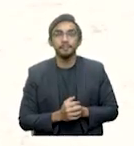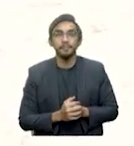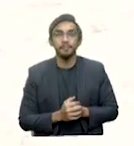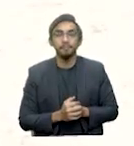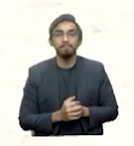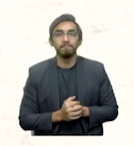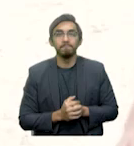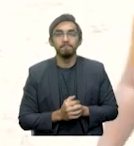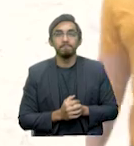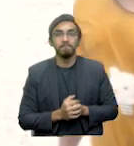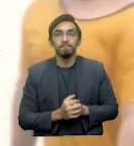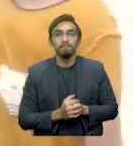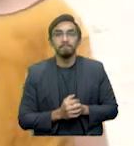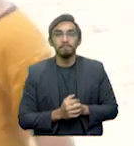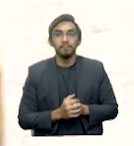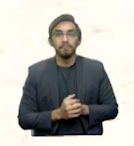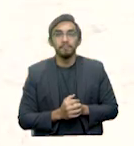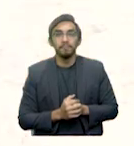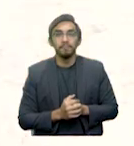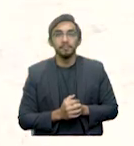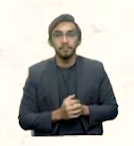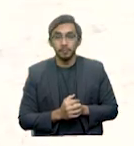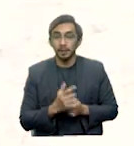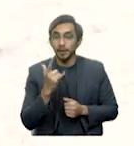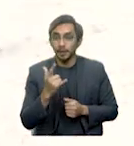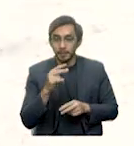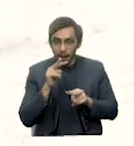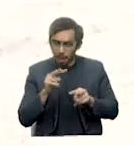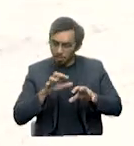kami mengimbau agar tetap memperhatikan barang bawaan Anda. Dari Jakarta, Faisal.